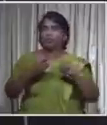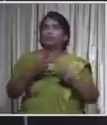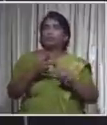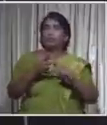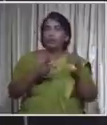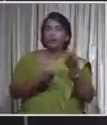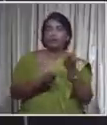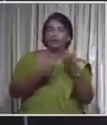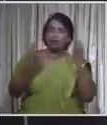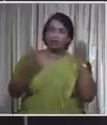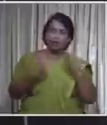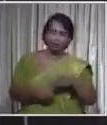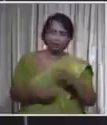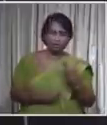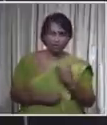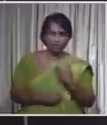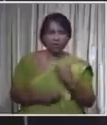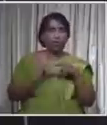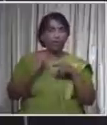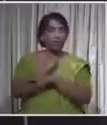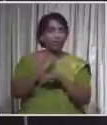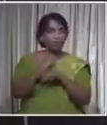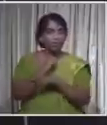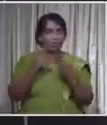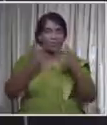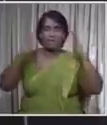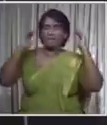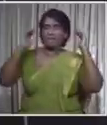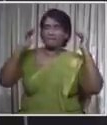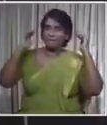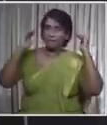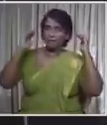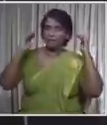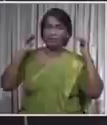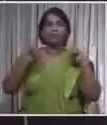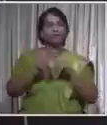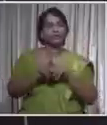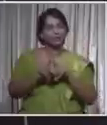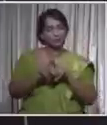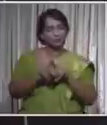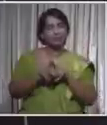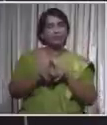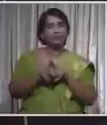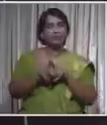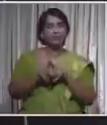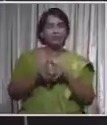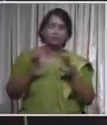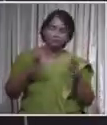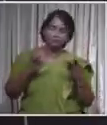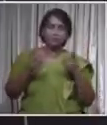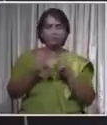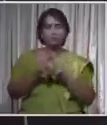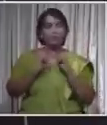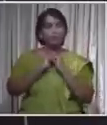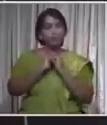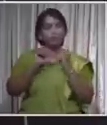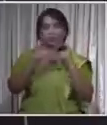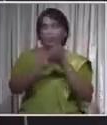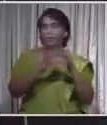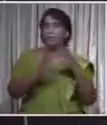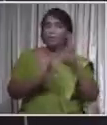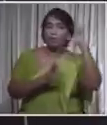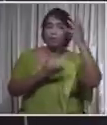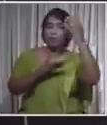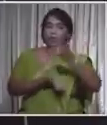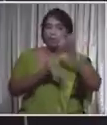මිනිහාගේ ආර්ථිකය වැටිලා. රබර් කිරි කපන්න බෑ වහිනවා. හා එතකොට මොන රස්සාවක්වත් කරන්න බෑ. පොල් කඩන